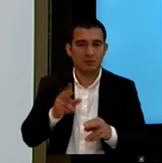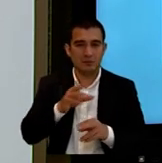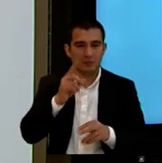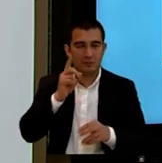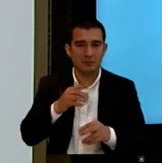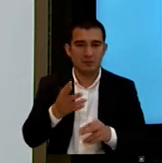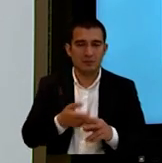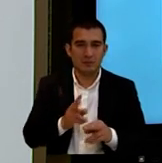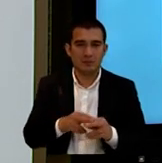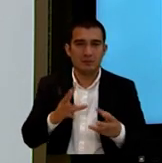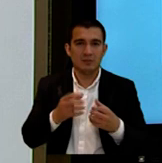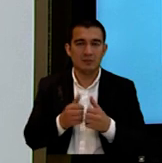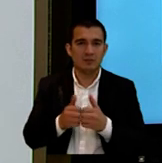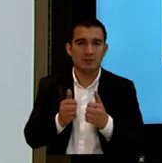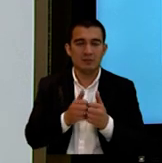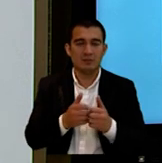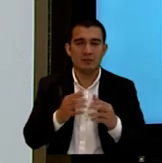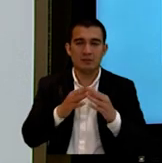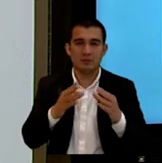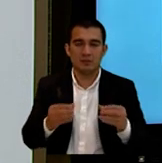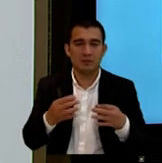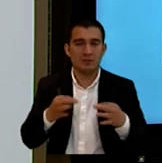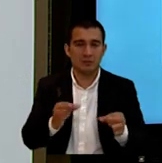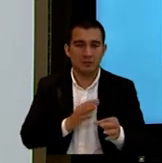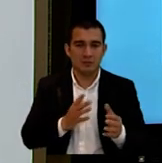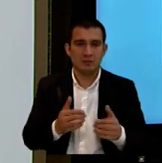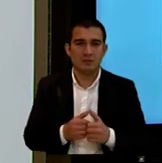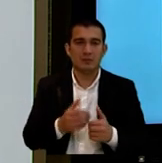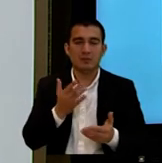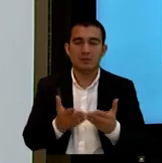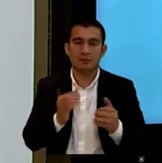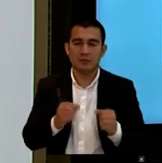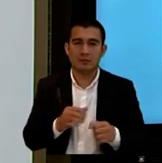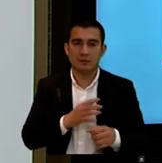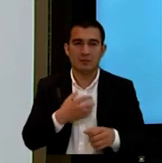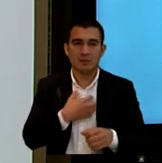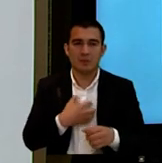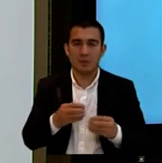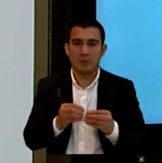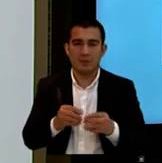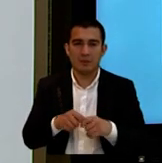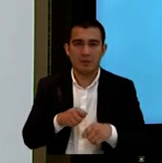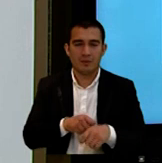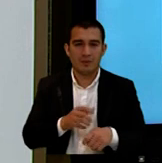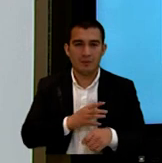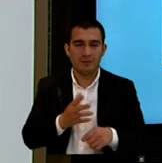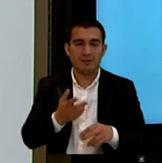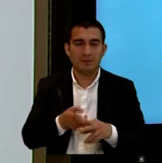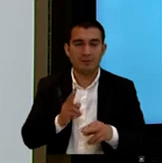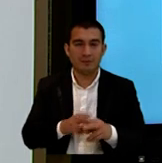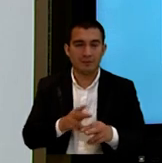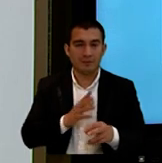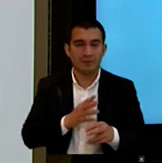yon tomoni muntazam uchburchakdan iborat edi. Agarda asosi 10 metr bo'lsa, demak yon tomonlari ham 10 metr